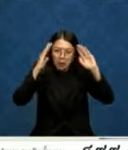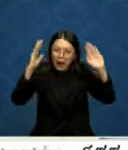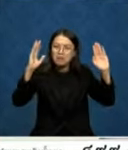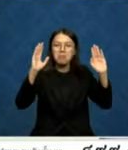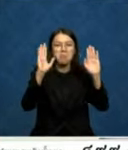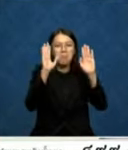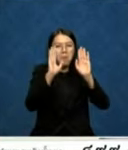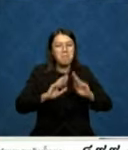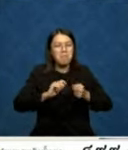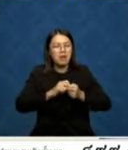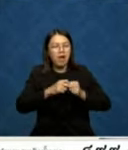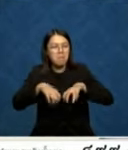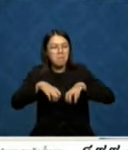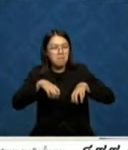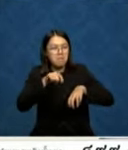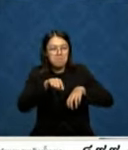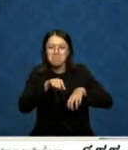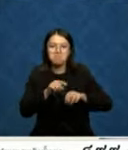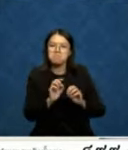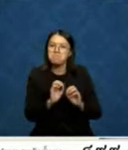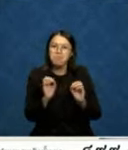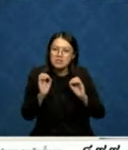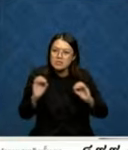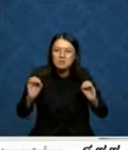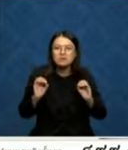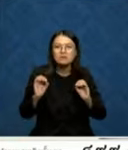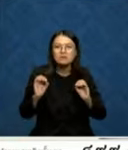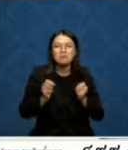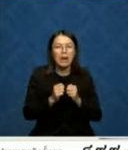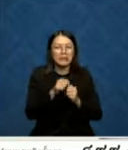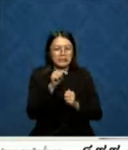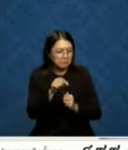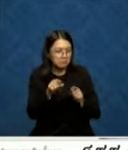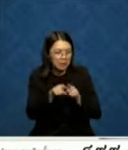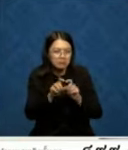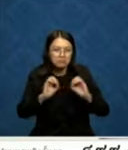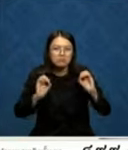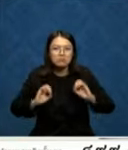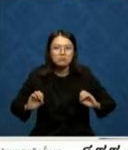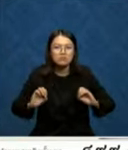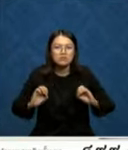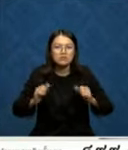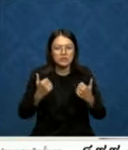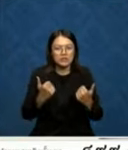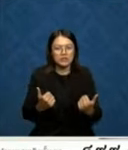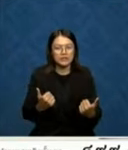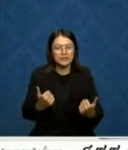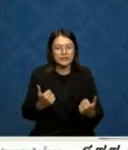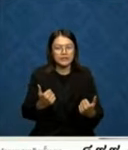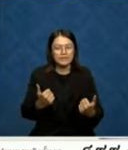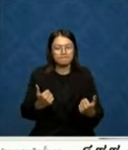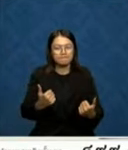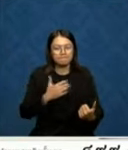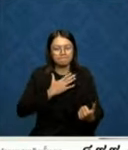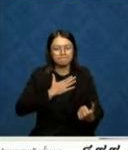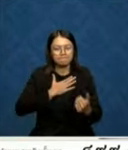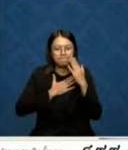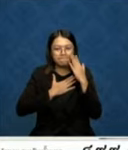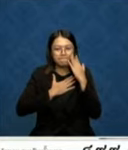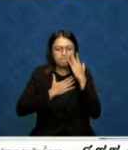ณ์ในการจัดการปัญหาแบบนี้มาก่อน มาถึงตรงนี้ผมอยากจะเส